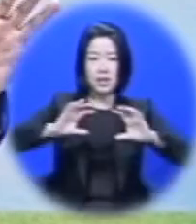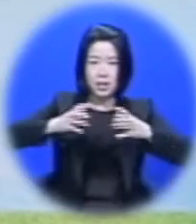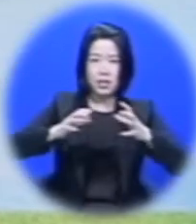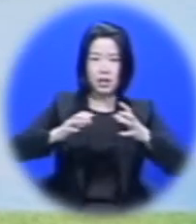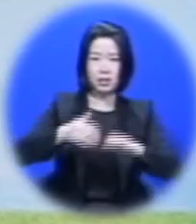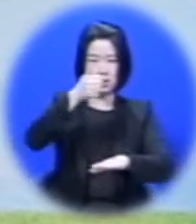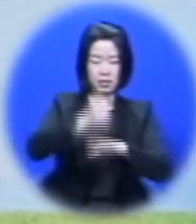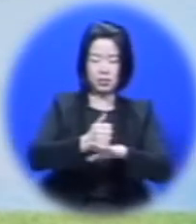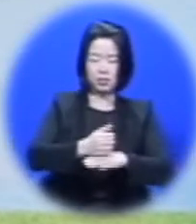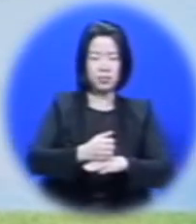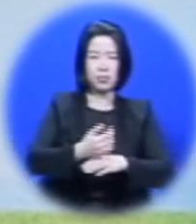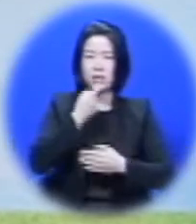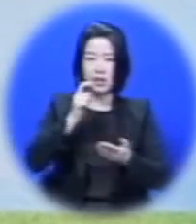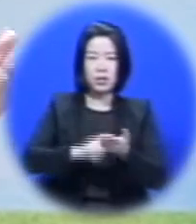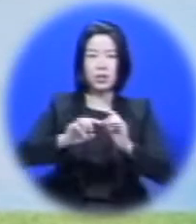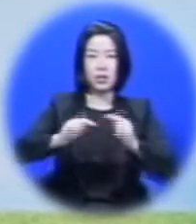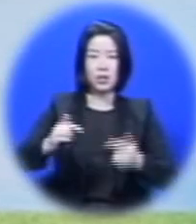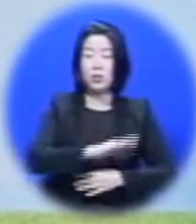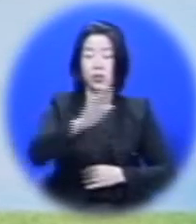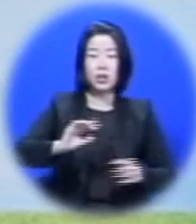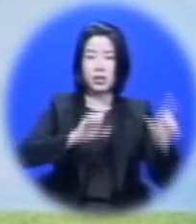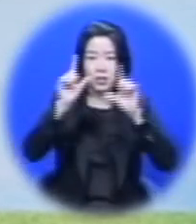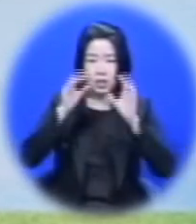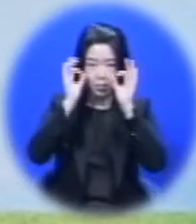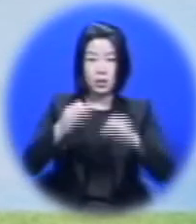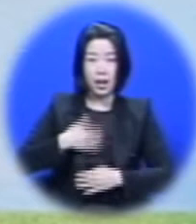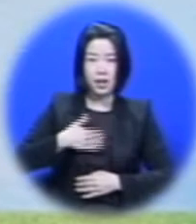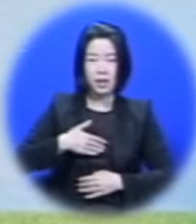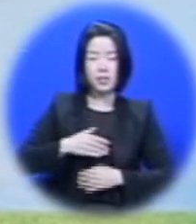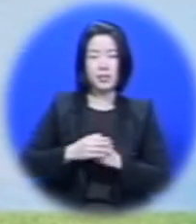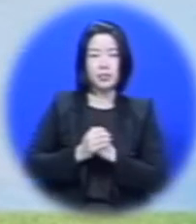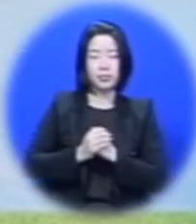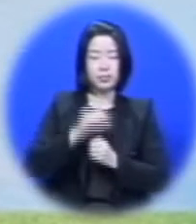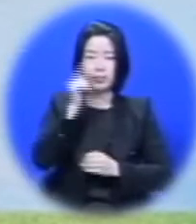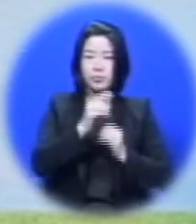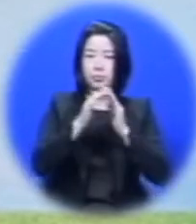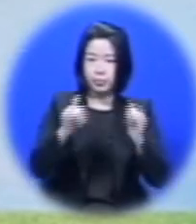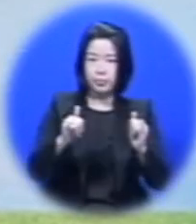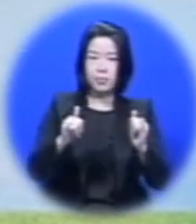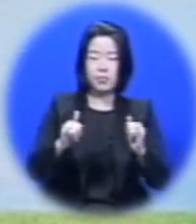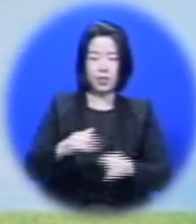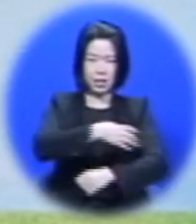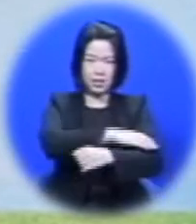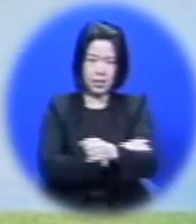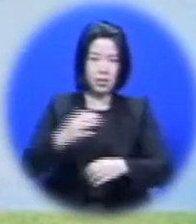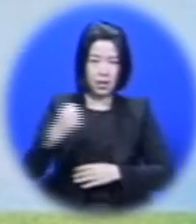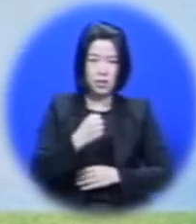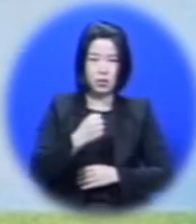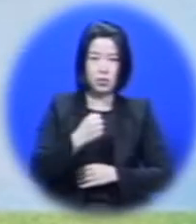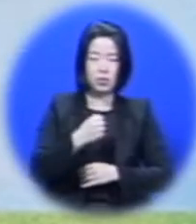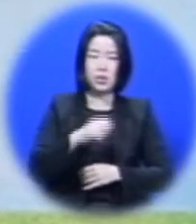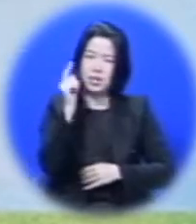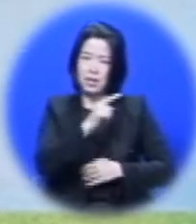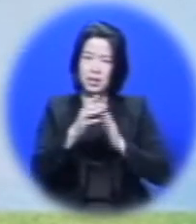세상은 결코 만만치가 않잖아요. 우리가 다 살아보니까 알잖아요. 악한 사람이 세력을 가지고